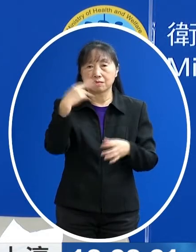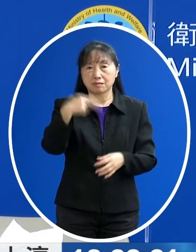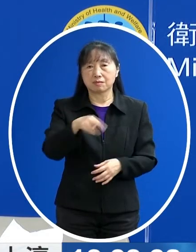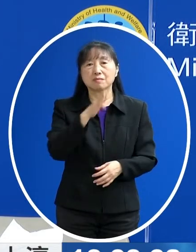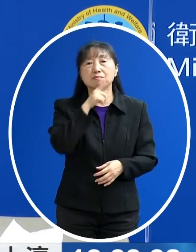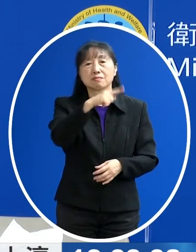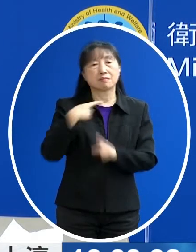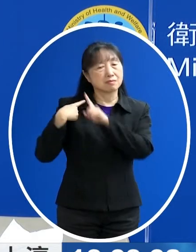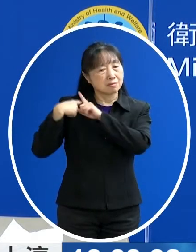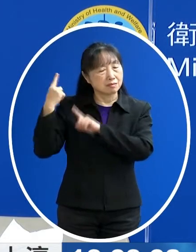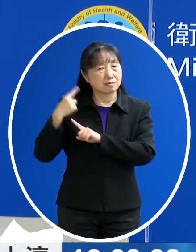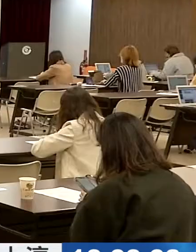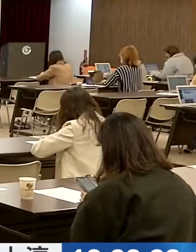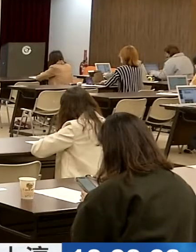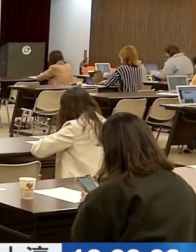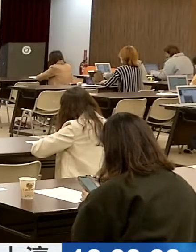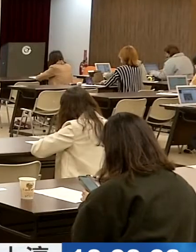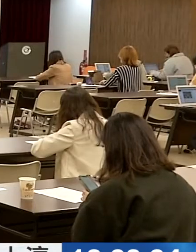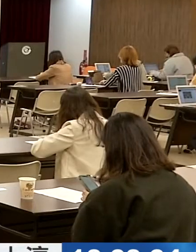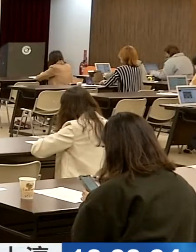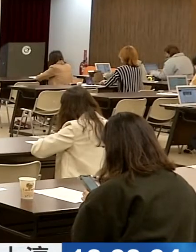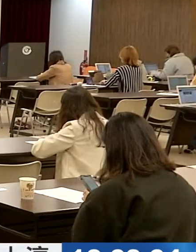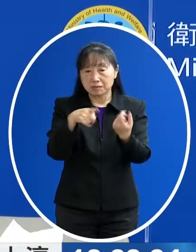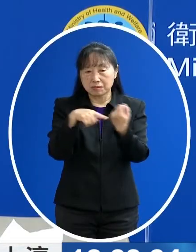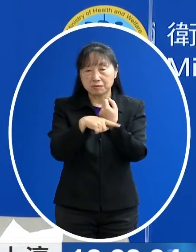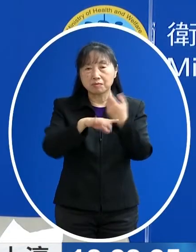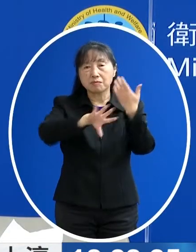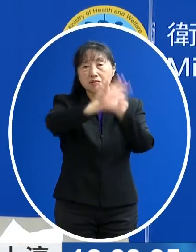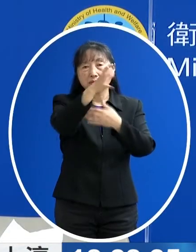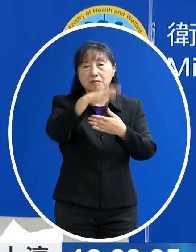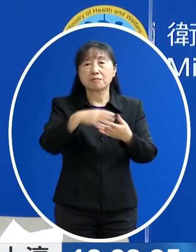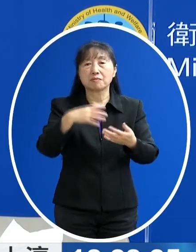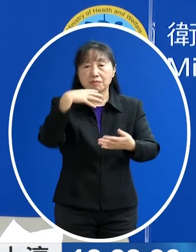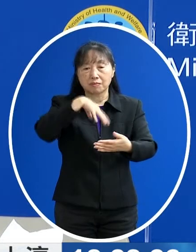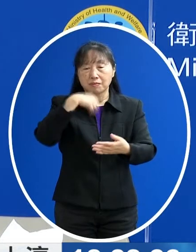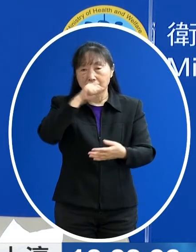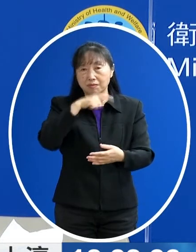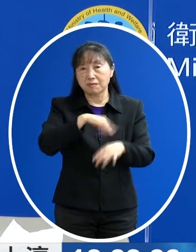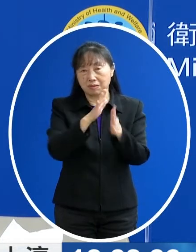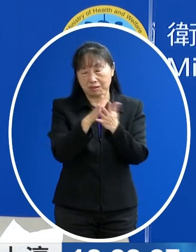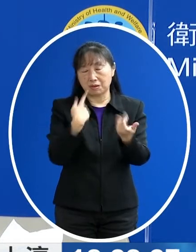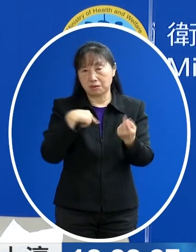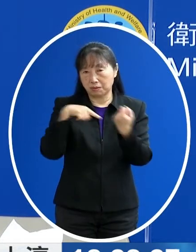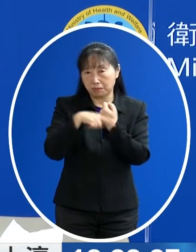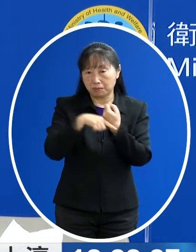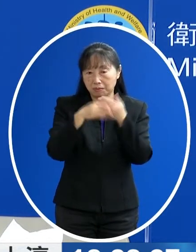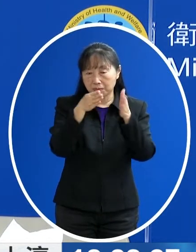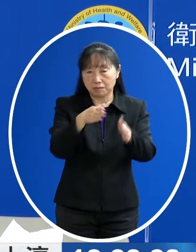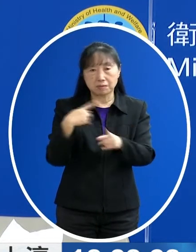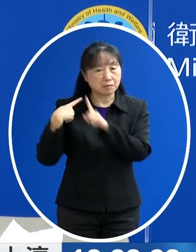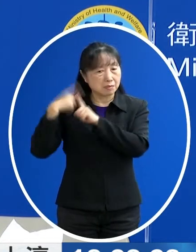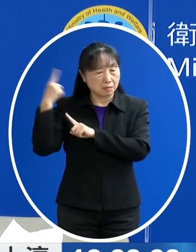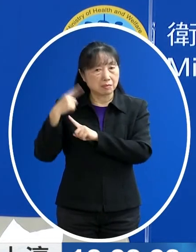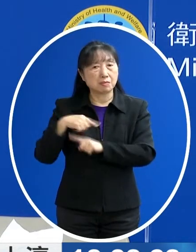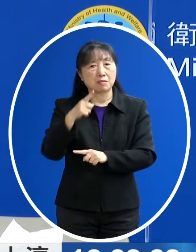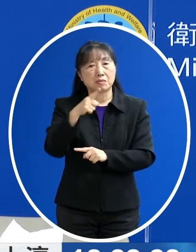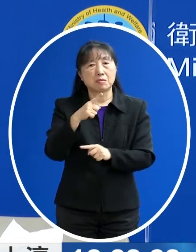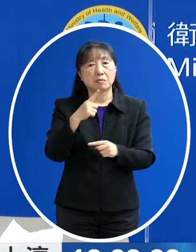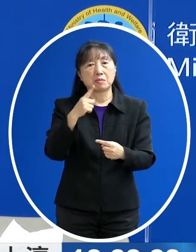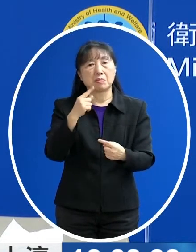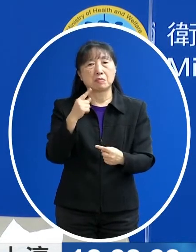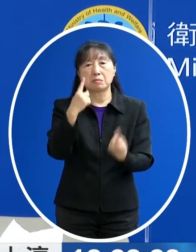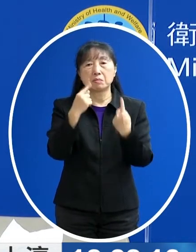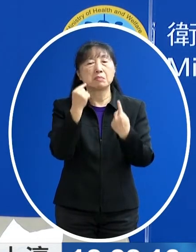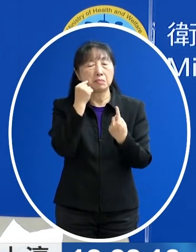糖尿病高血压，在我们过去国内外的分析统计里面都是可以看到高血压糖尿病都是预后比较差的一